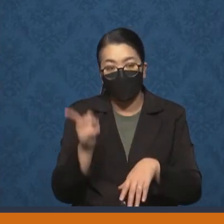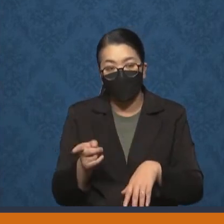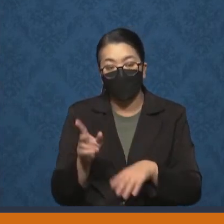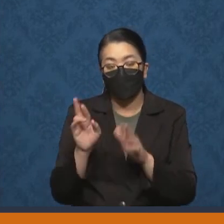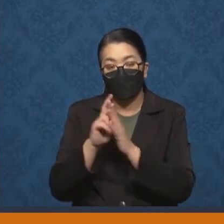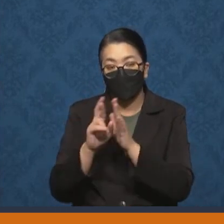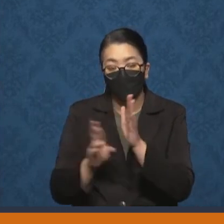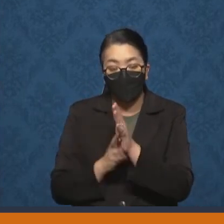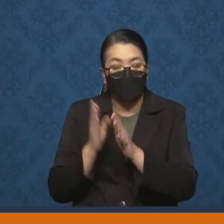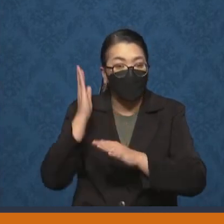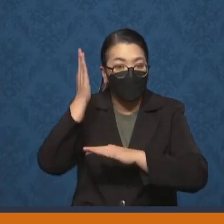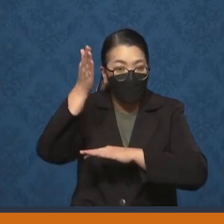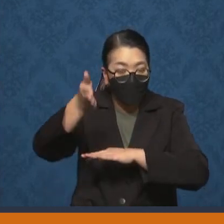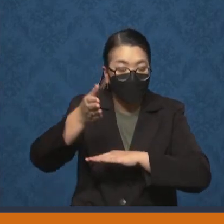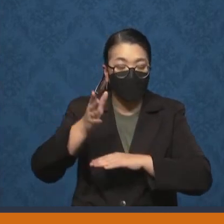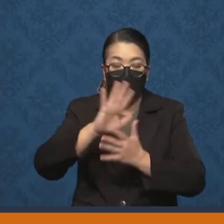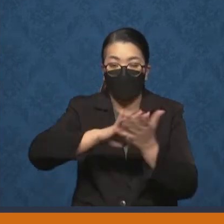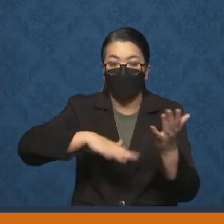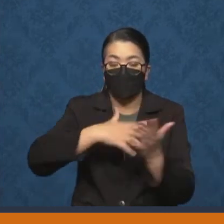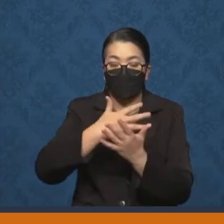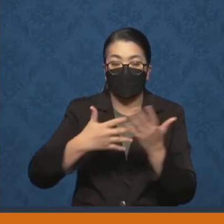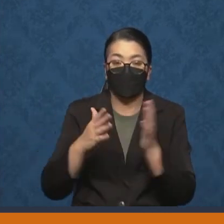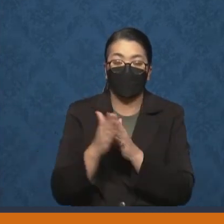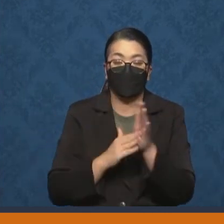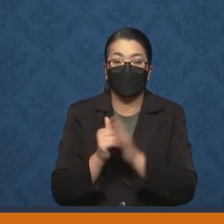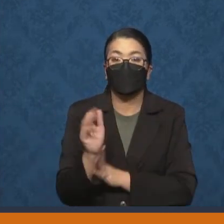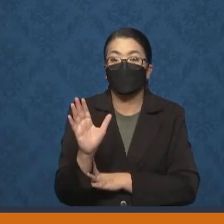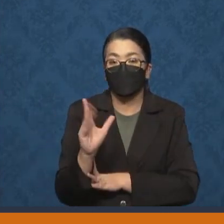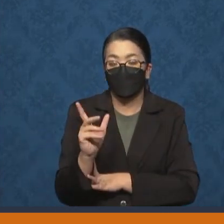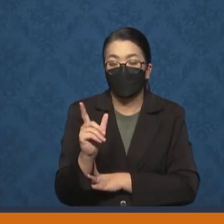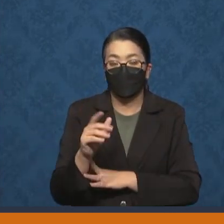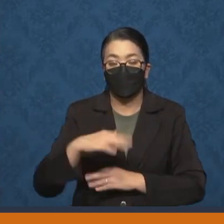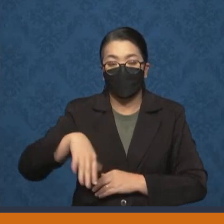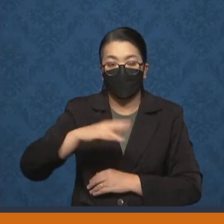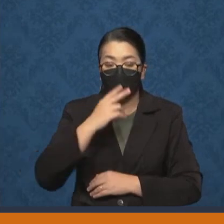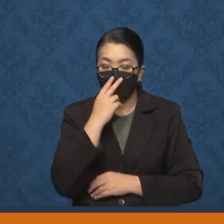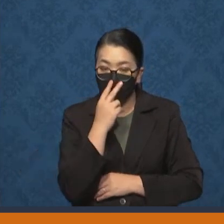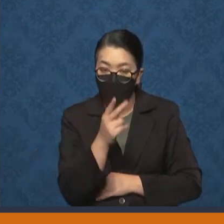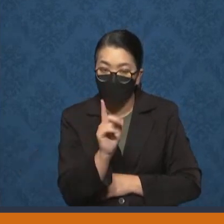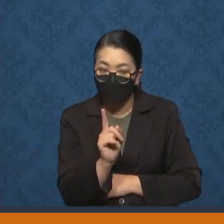รรปันส่วนที่ถูกต้องในตารางสีชมพูด้านขวามือทุกท่านจะเห็นได้ว่า